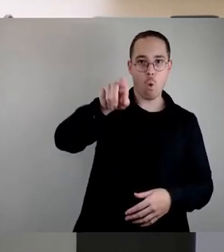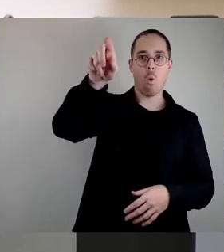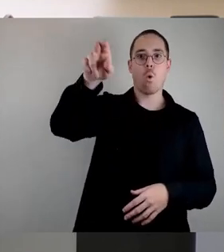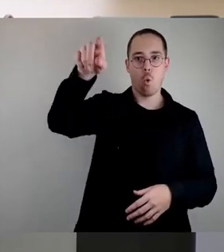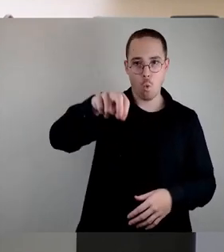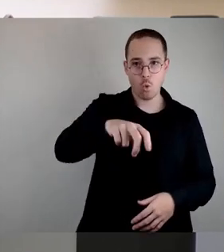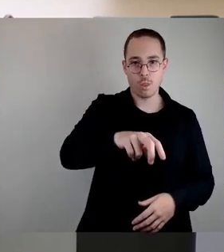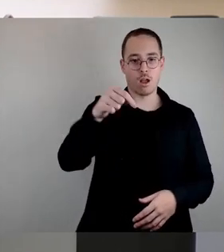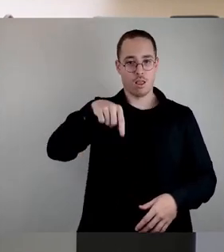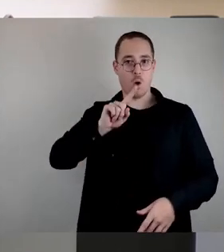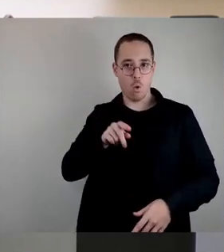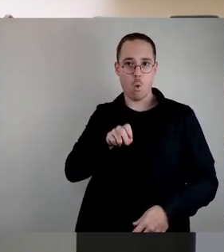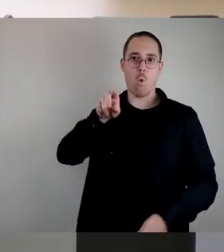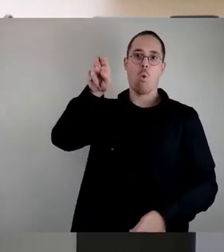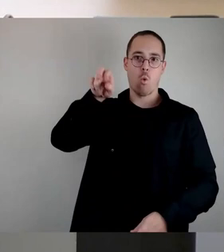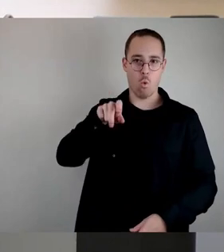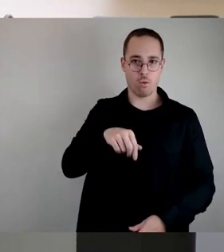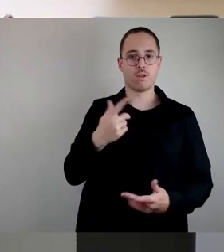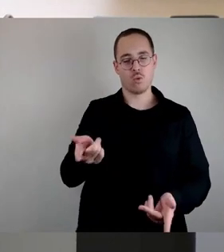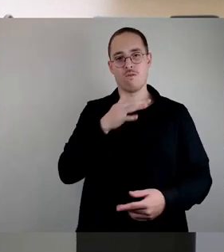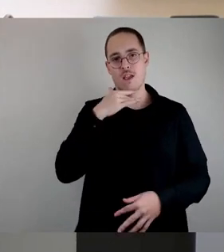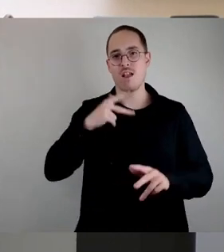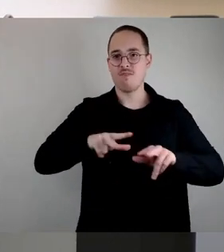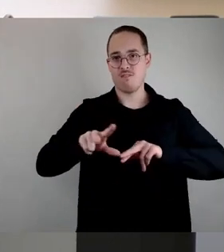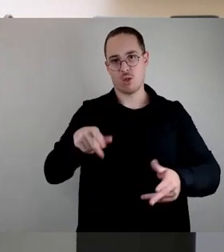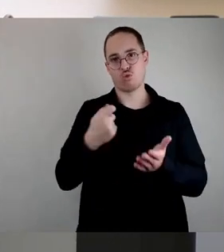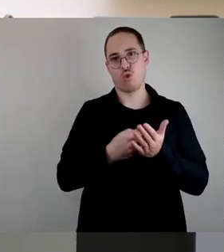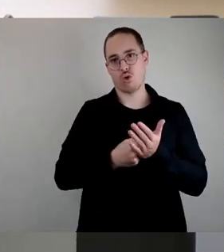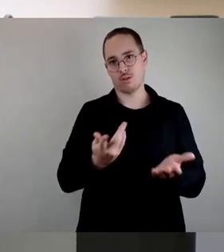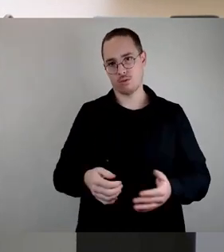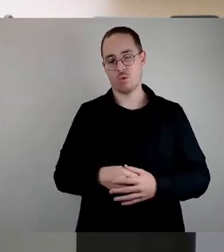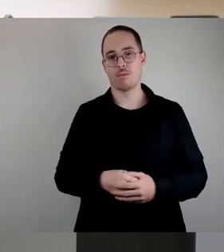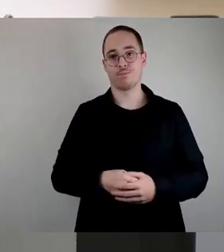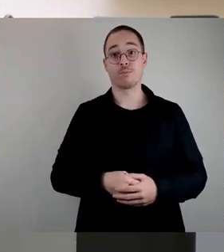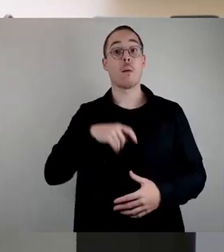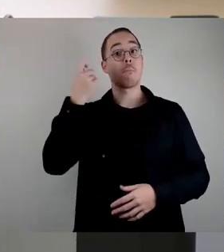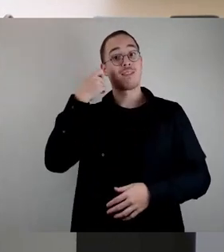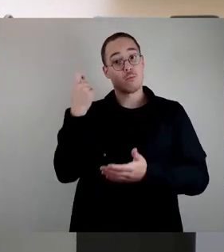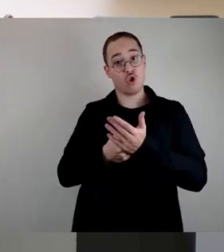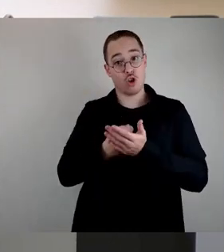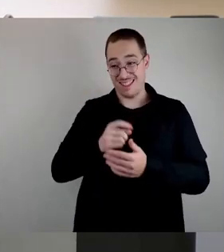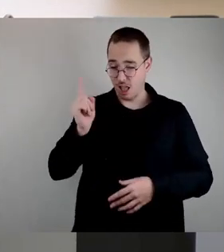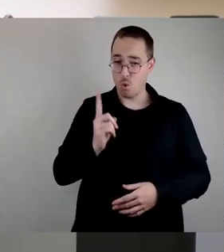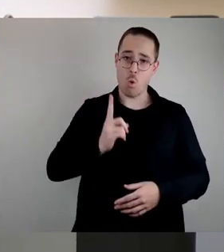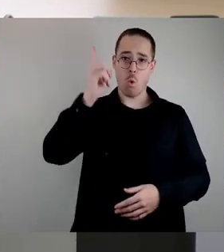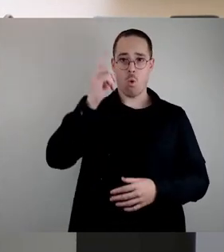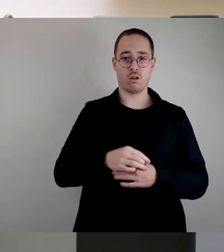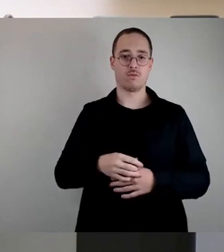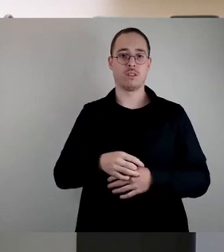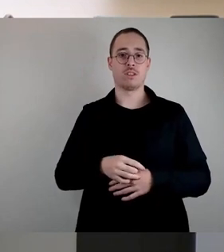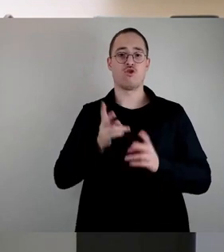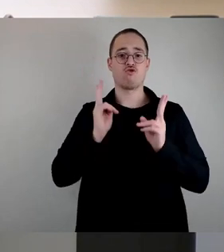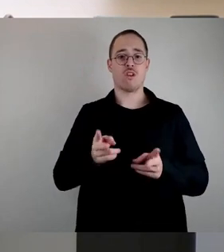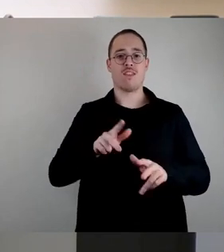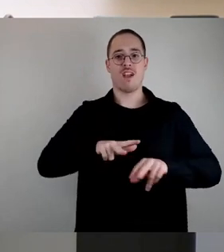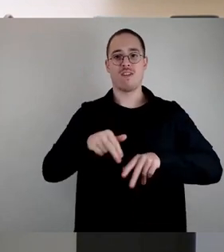die Betriebskosten. Wenn die Stadtverwaltung sagt, 500.000 Euro pro Jahr mit einem Erlös von 40.000